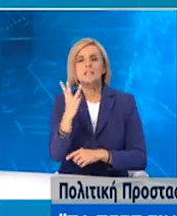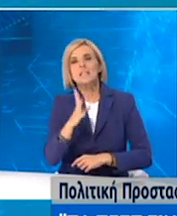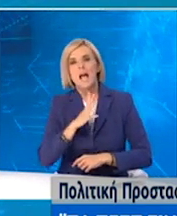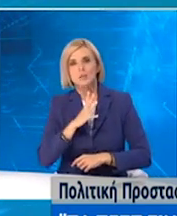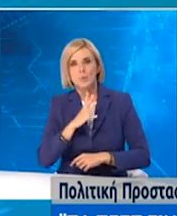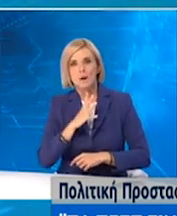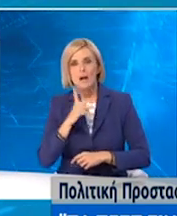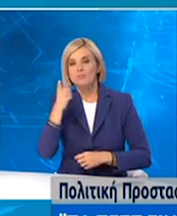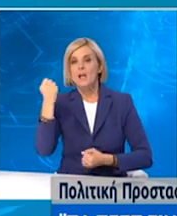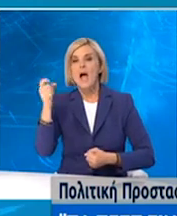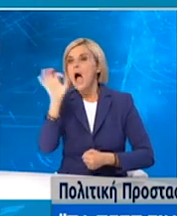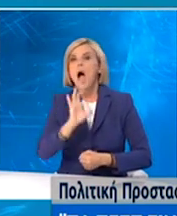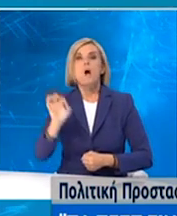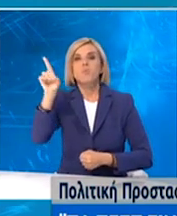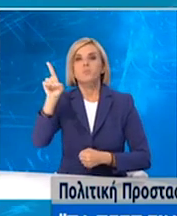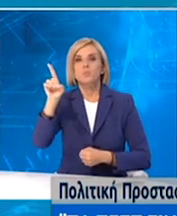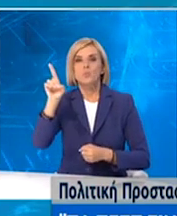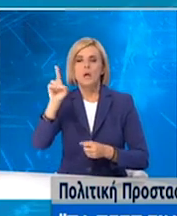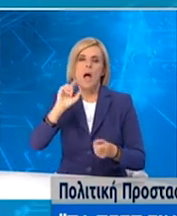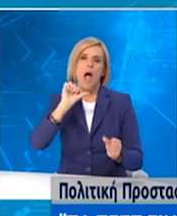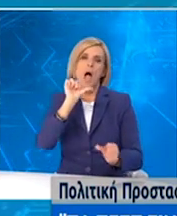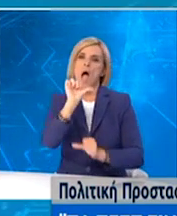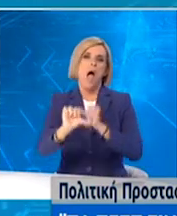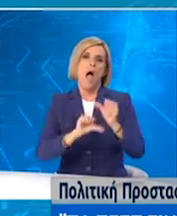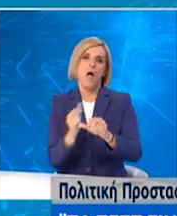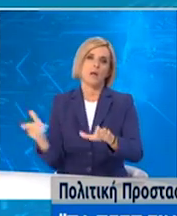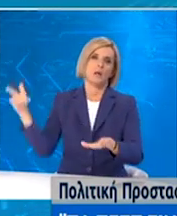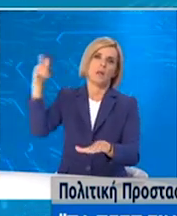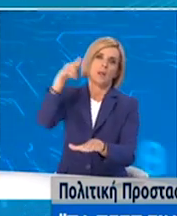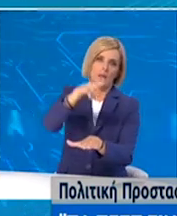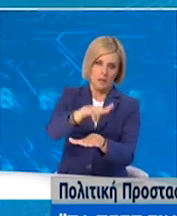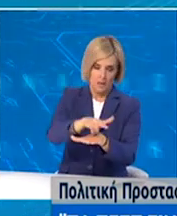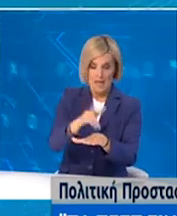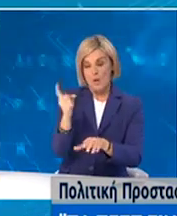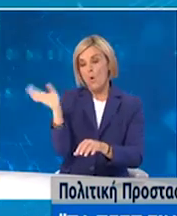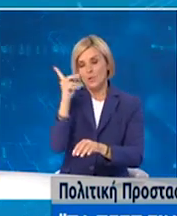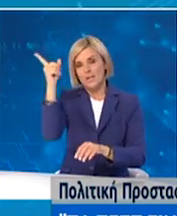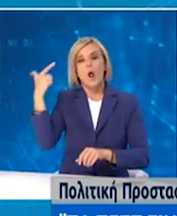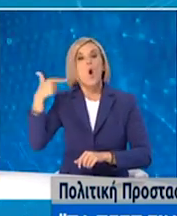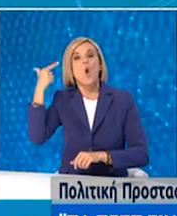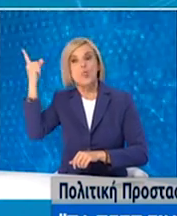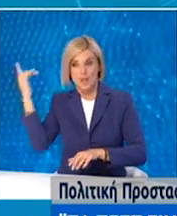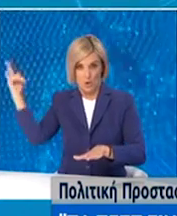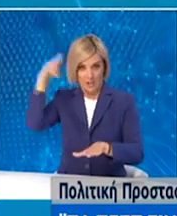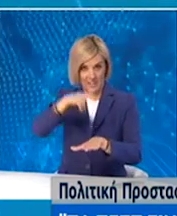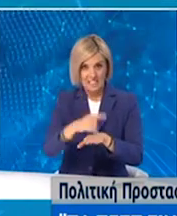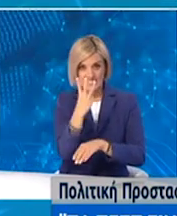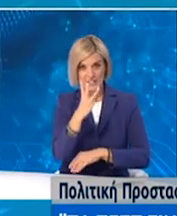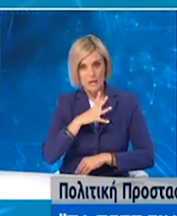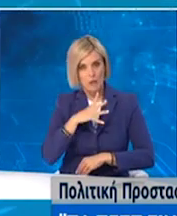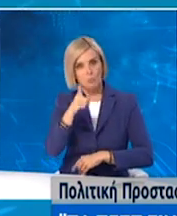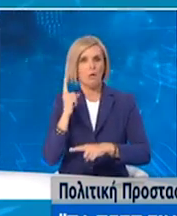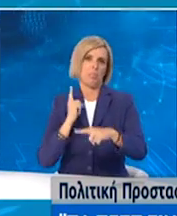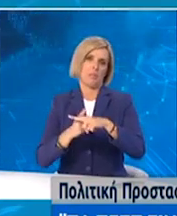ήρθαν τράνζιτ από Λονδίνο, οι οποίοι ήταν θετικοί. Η γενική όμως εικόνα του Ηνωμένου Βασιλείου δεν